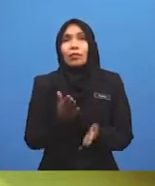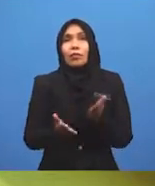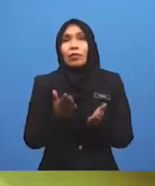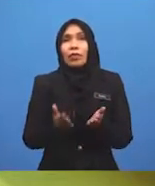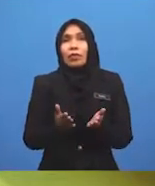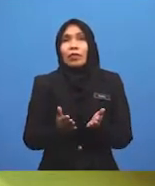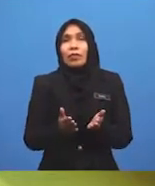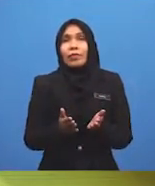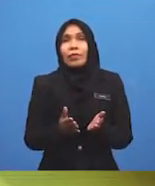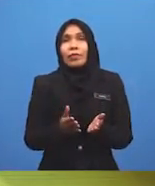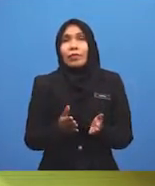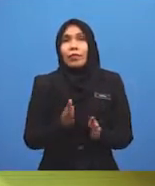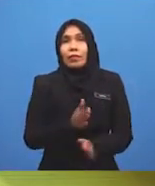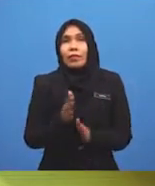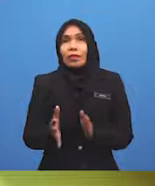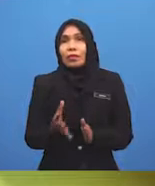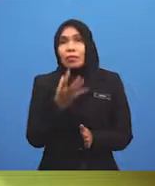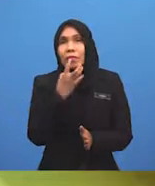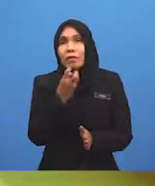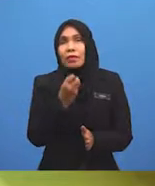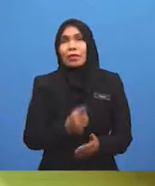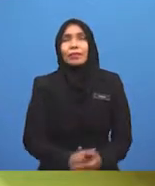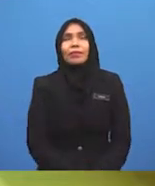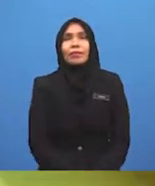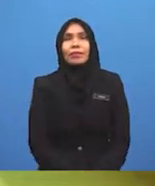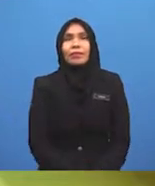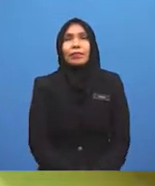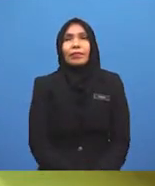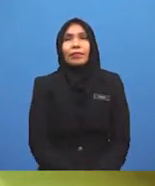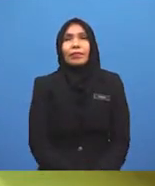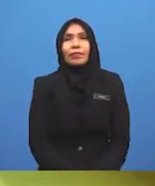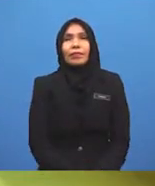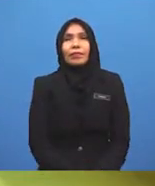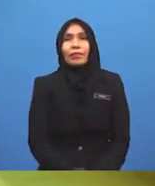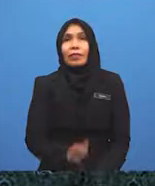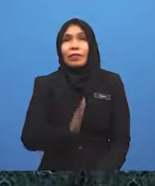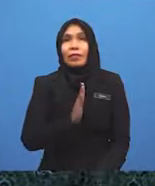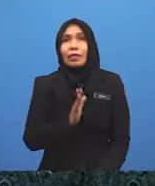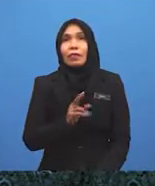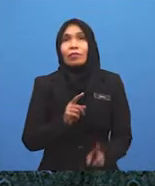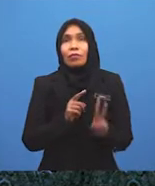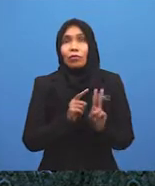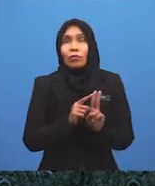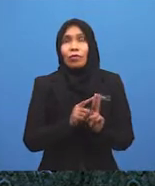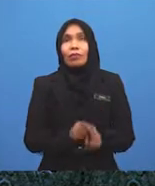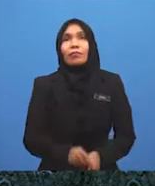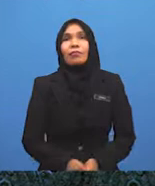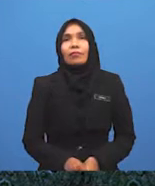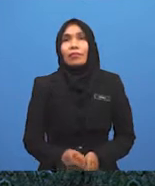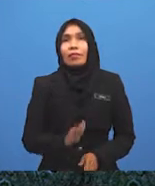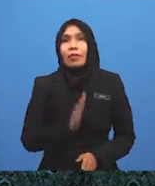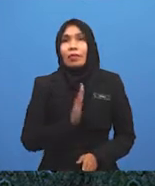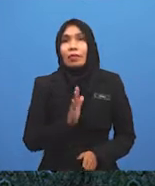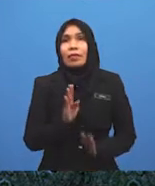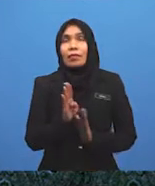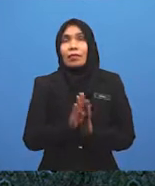menimbulkan kemarahan jiran kita. Baik, adab kedua ialah adab bercakap.